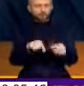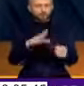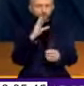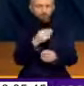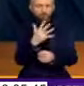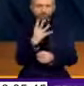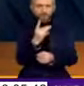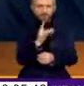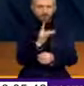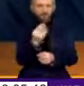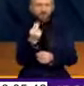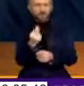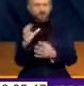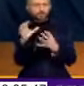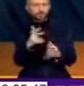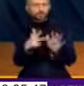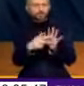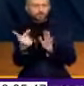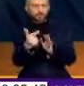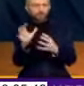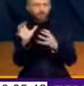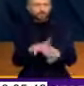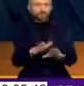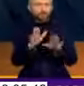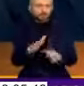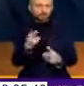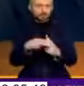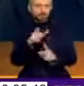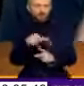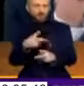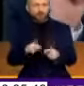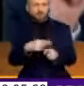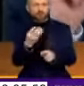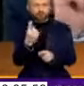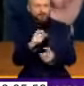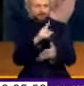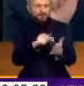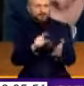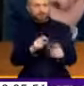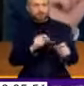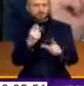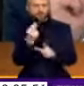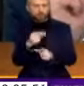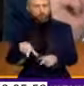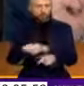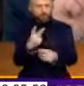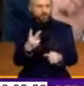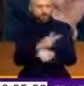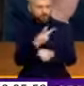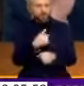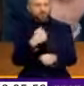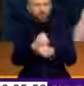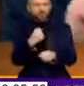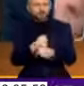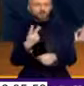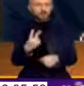метро. Ціна автобусу 8 гривень, і в автобусі їздять виключно пільговики. І це ще одне питання, що піднявши ціну проїзд вдвічі, ми зробили